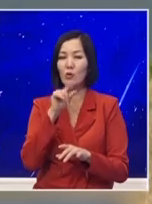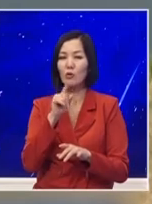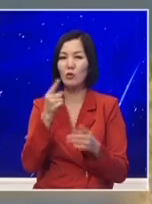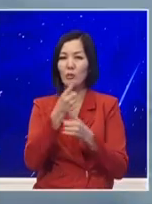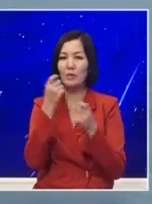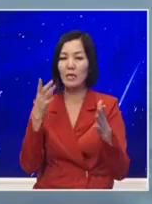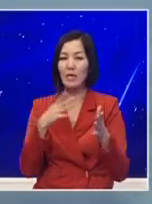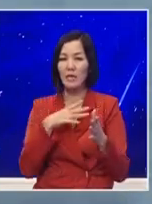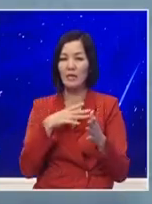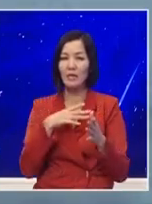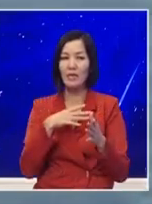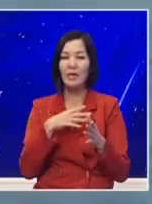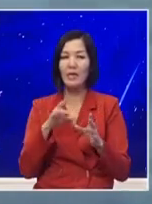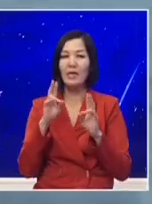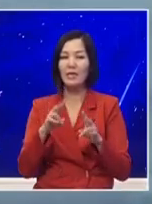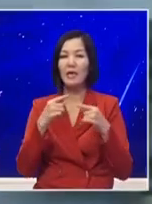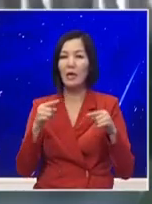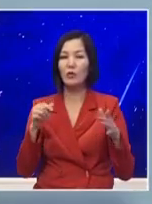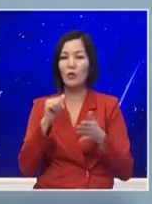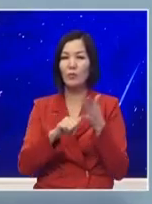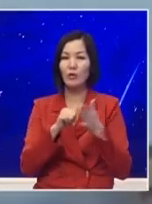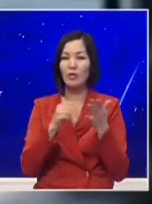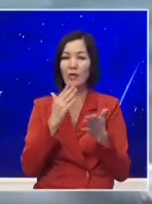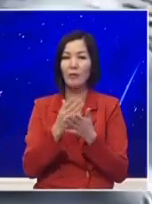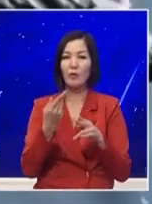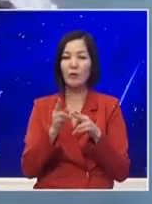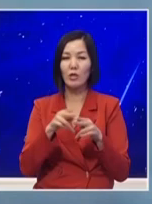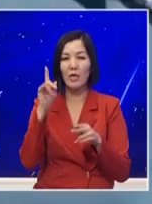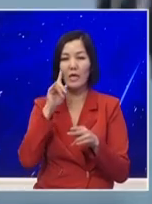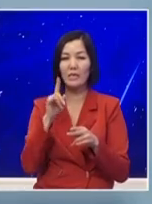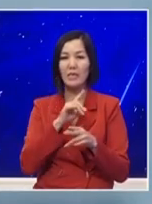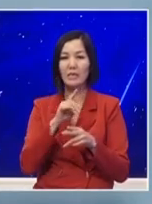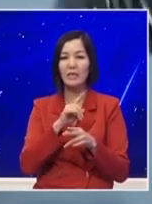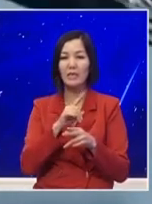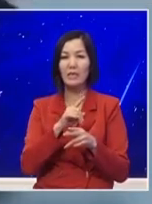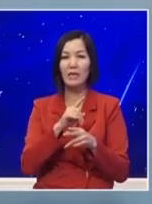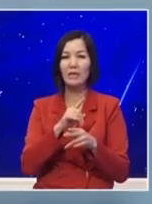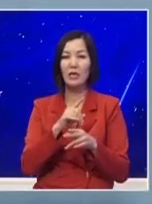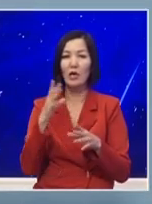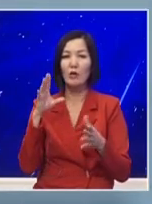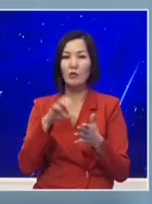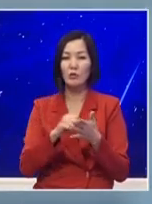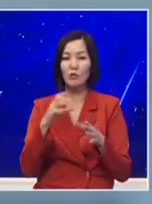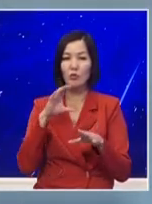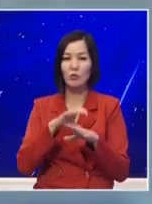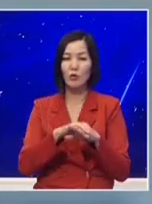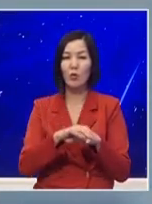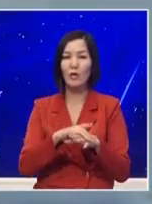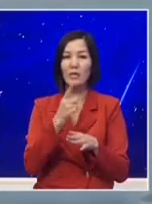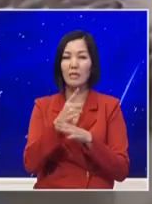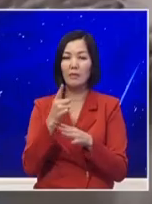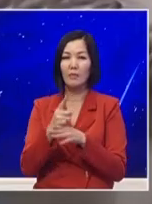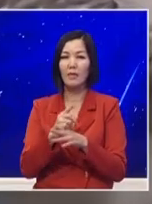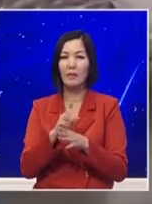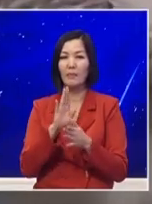жылы атануы да бекер емес. Оған әртүрлі себеп бар. Өйткені Қазақстанда бұл құстарды аулауға тыйым салынғанымен, бір қазандар үшін ең басты